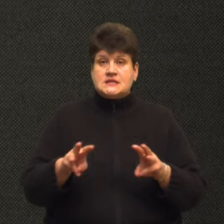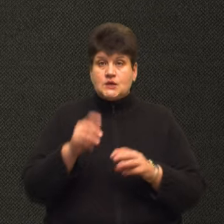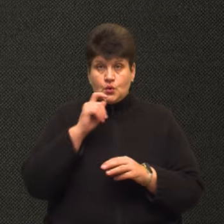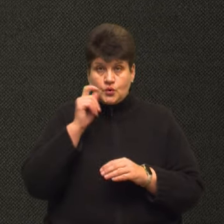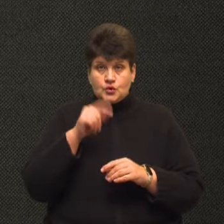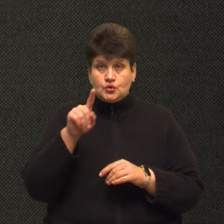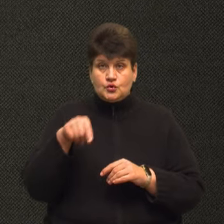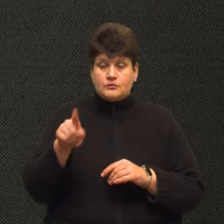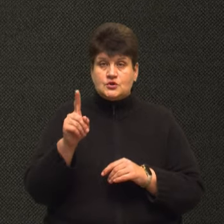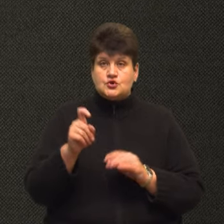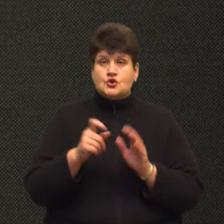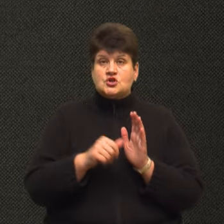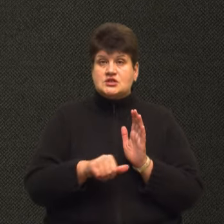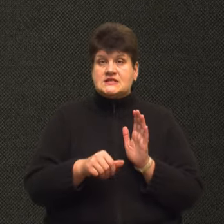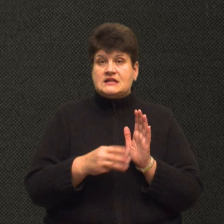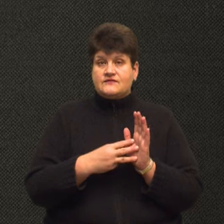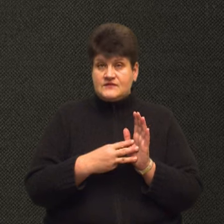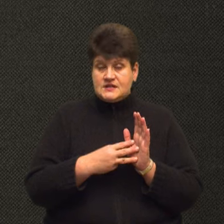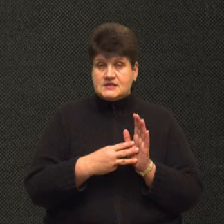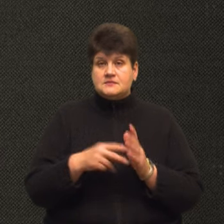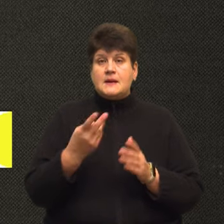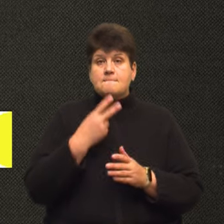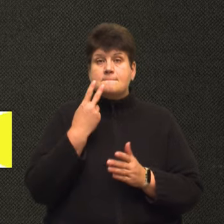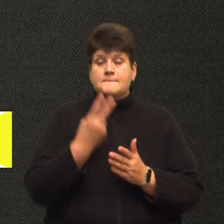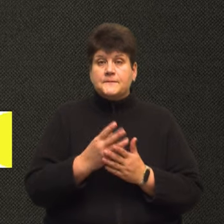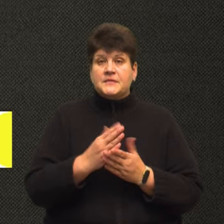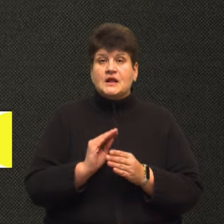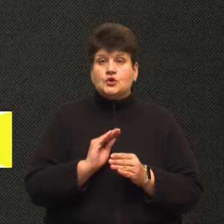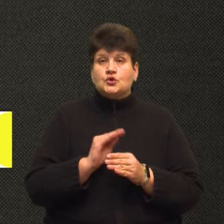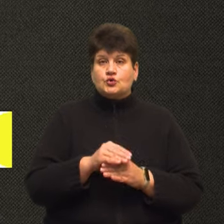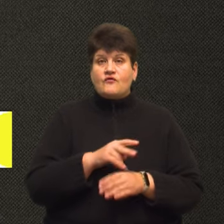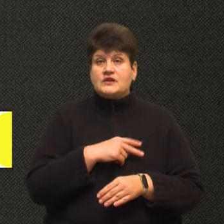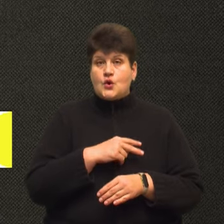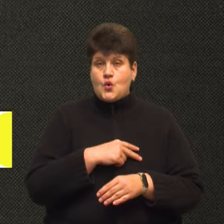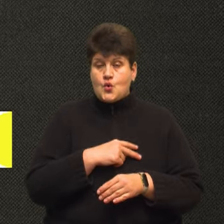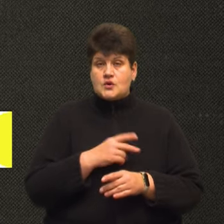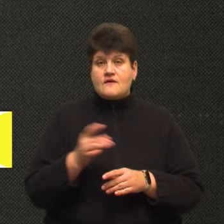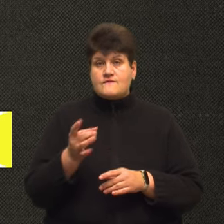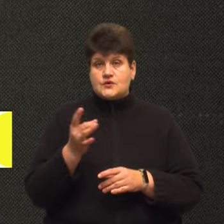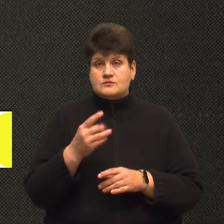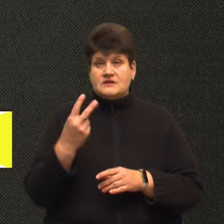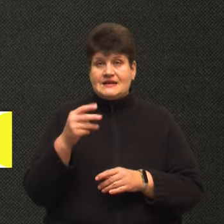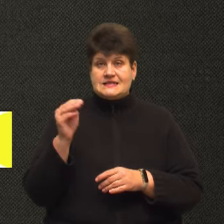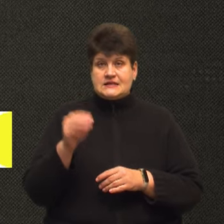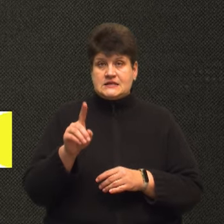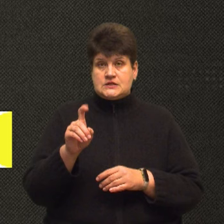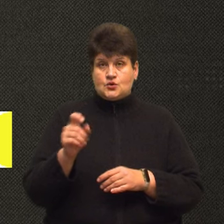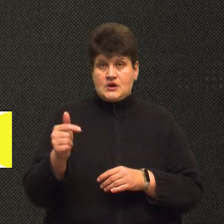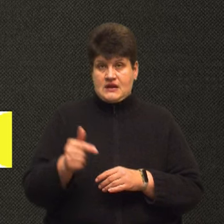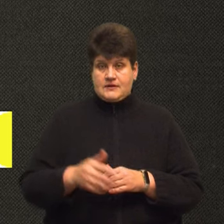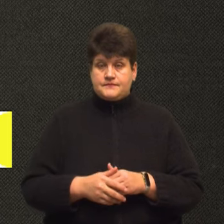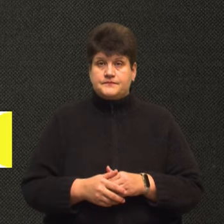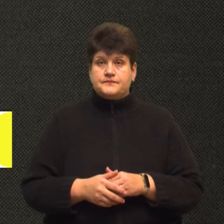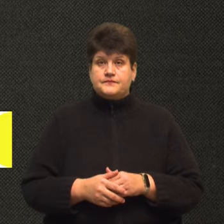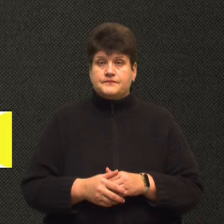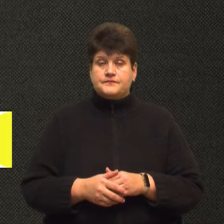номер 168 якими передбачено додаткова винагорода у розмірі 20100 грн